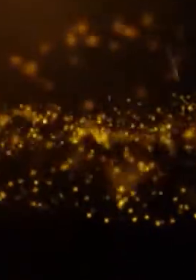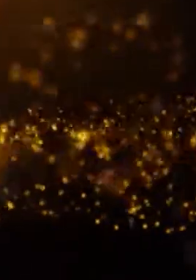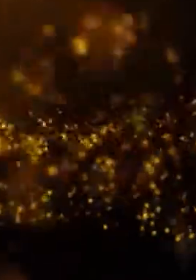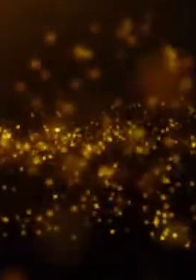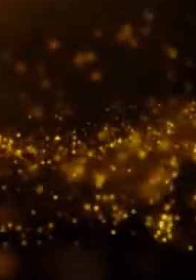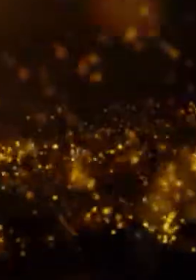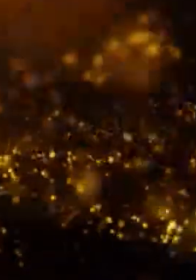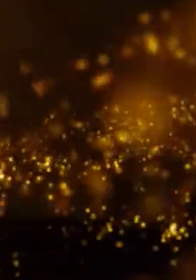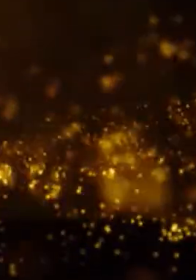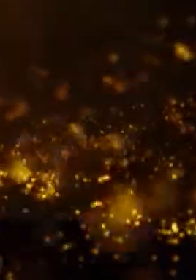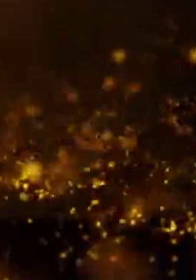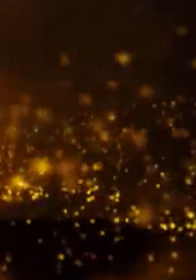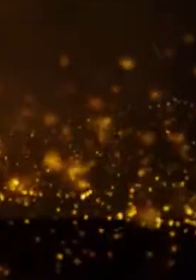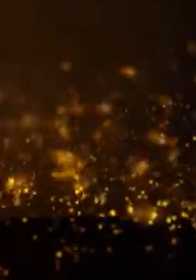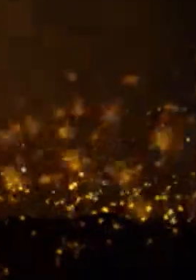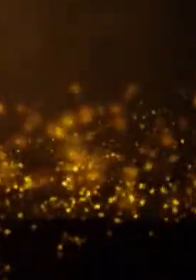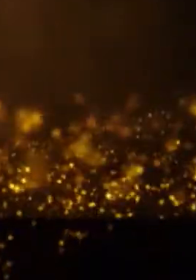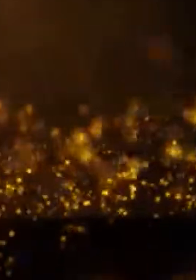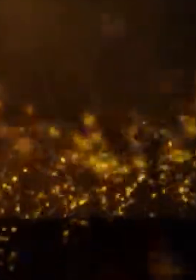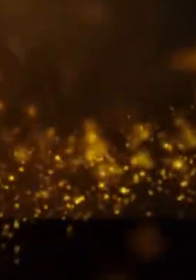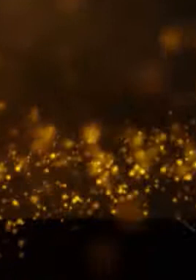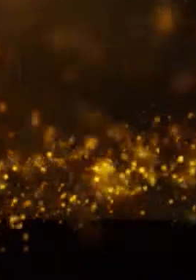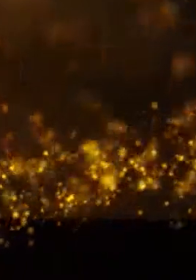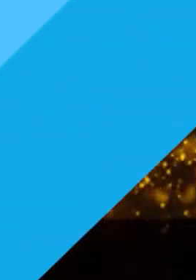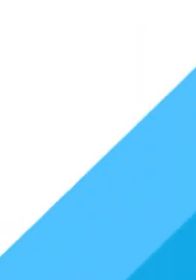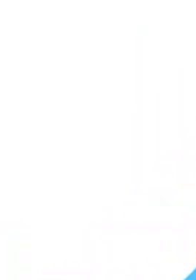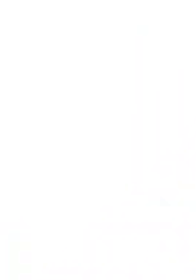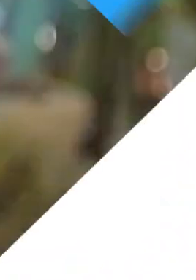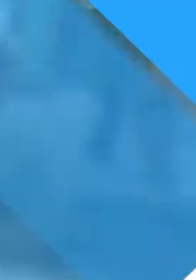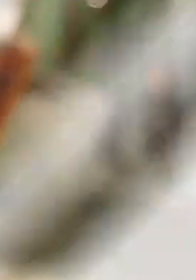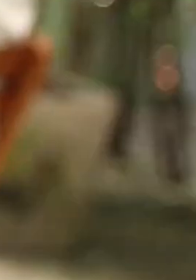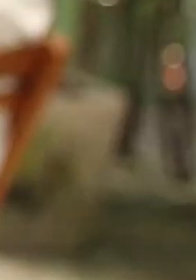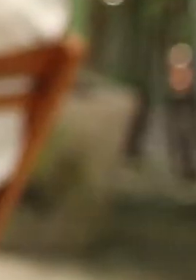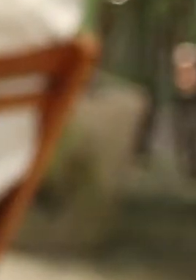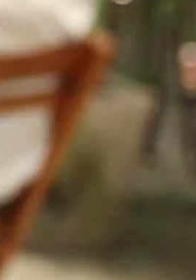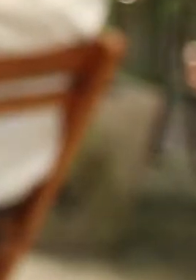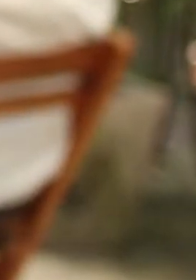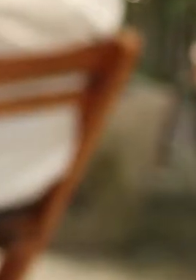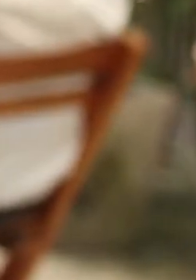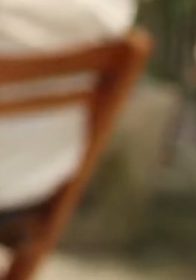คนพิการกระทรวงการพัฒนาสังคมและความมั่นคงของมนุษย์